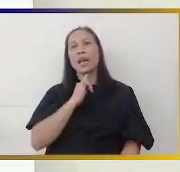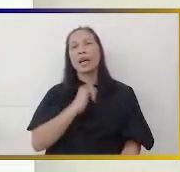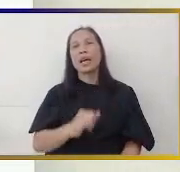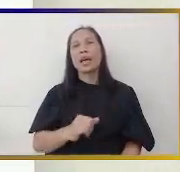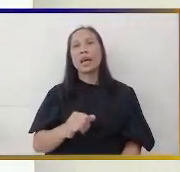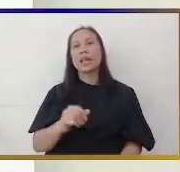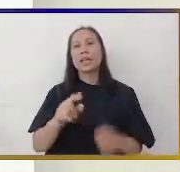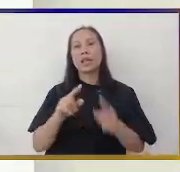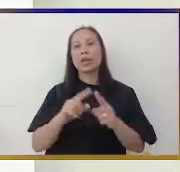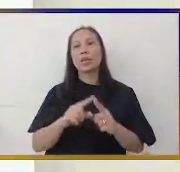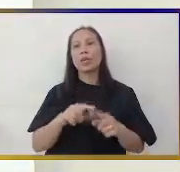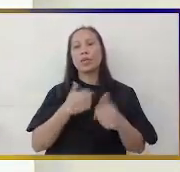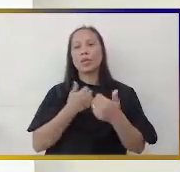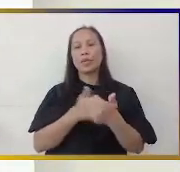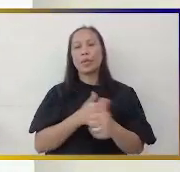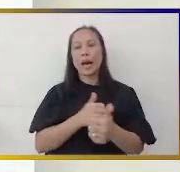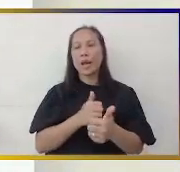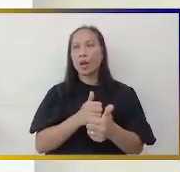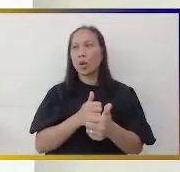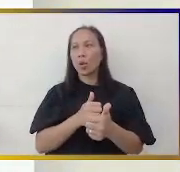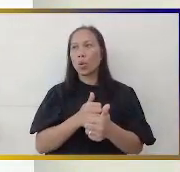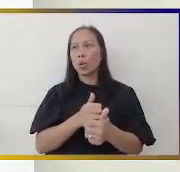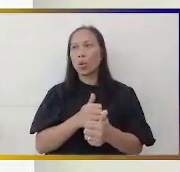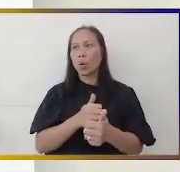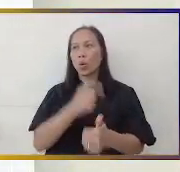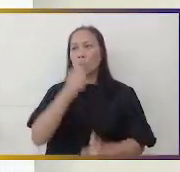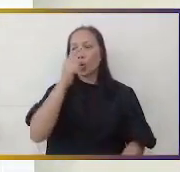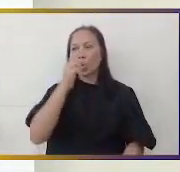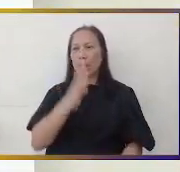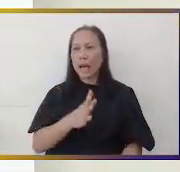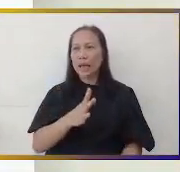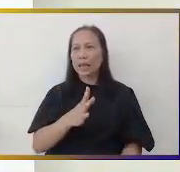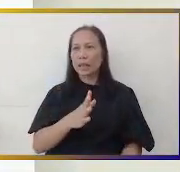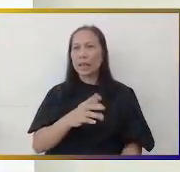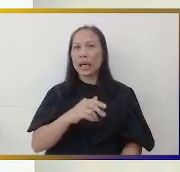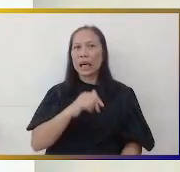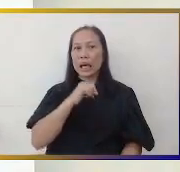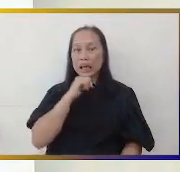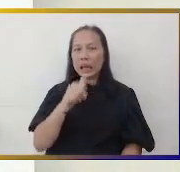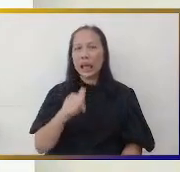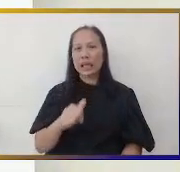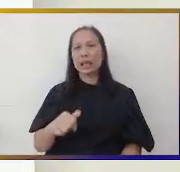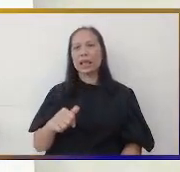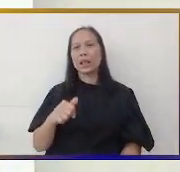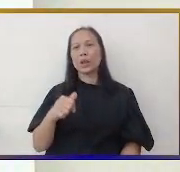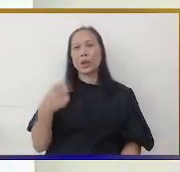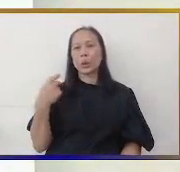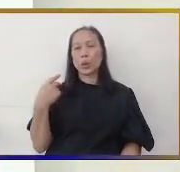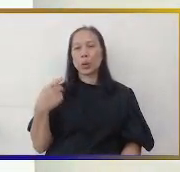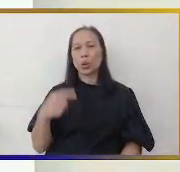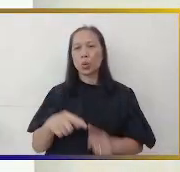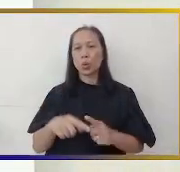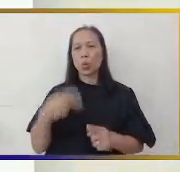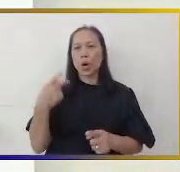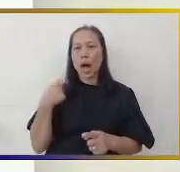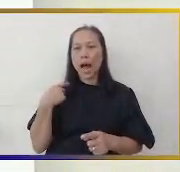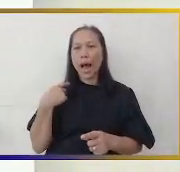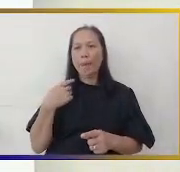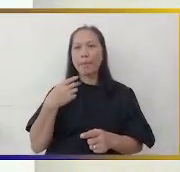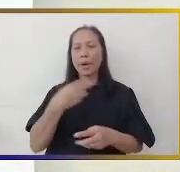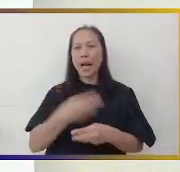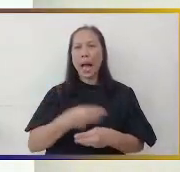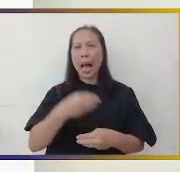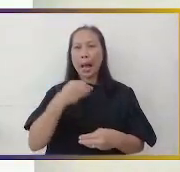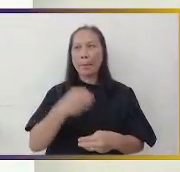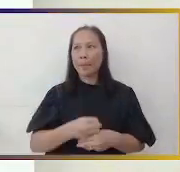sa gusto ng panginoon tulad ng tinuturo po kanina ni sir Jot nung makaraan pa ni Pastor yun Yung ano kaya hindi po ako dumating